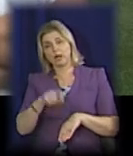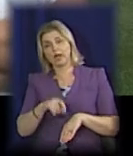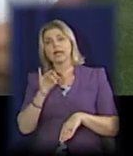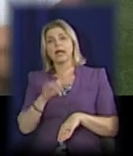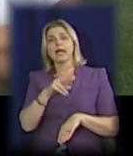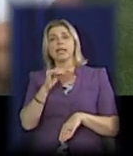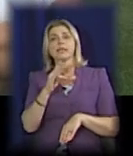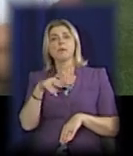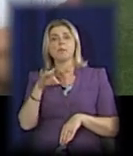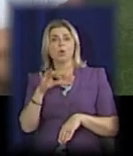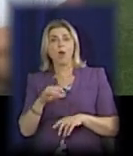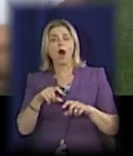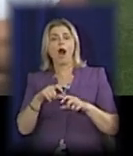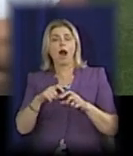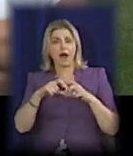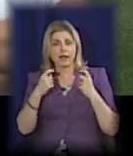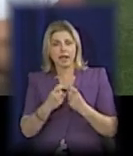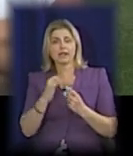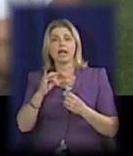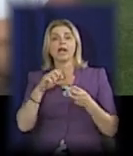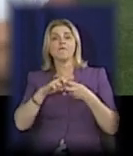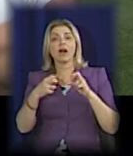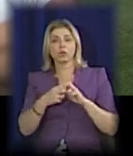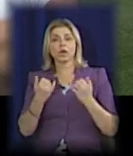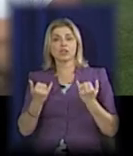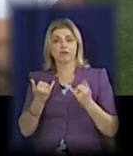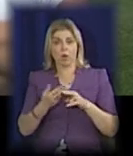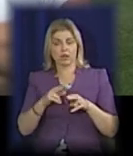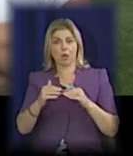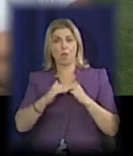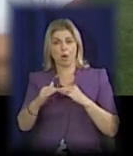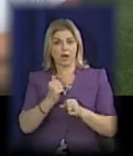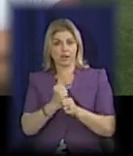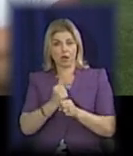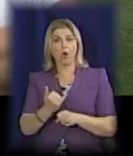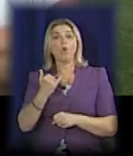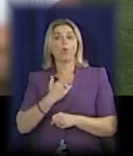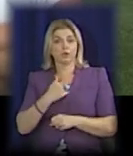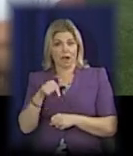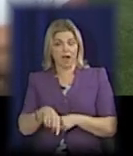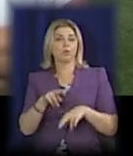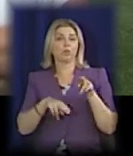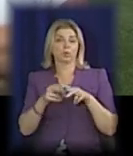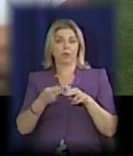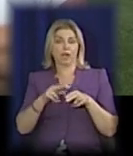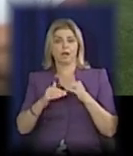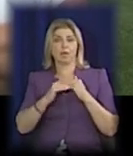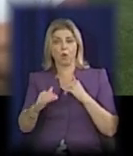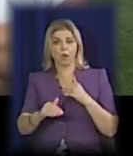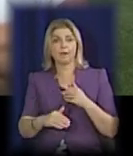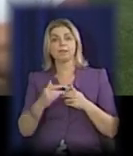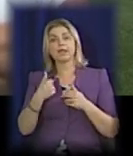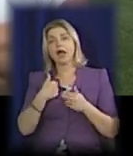і Дніпро-арену вони будували, і в Івано-Франківську сьогодні це поле будують, у нас будують це поле. Здали поле десь, якщо